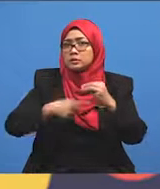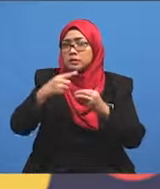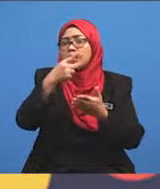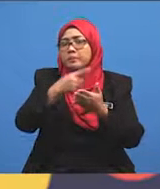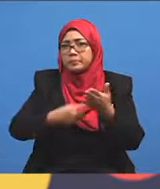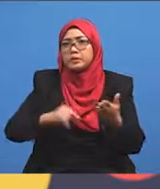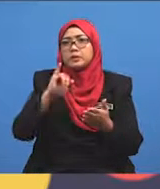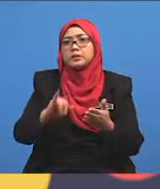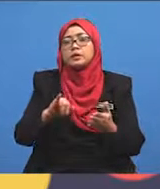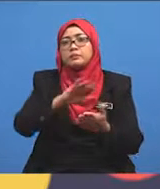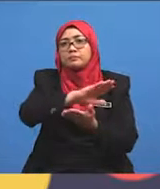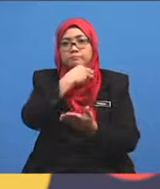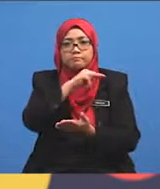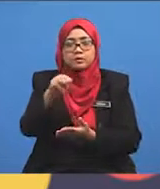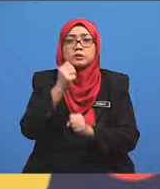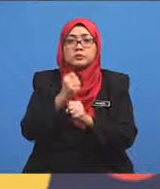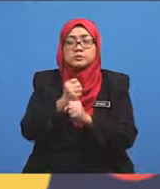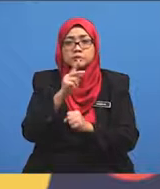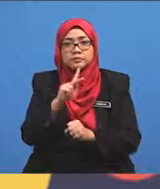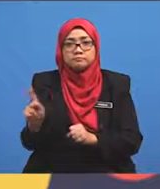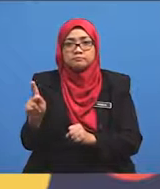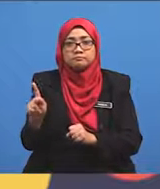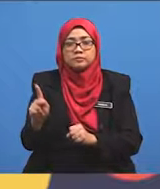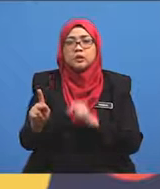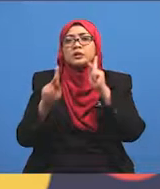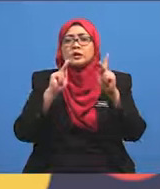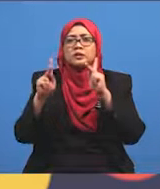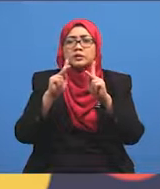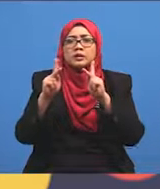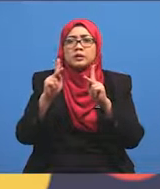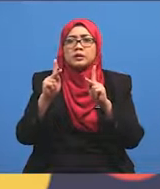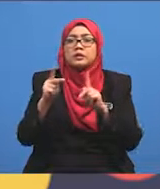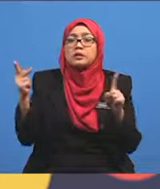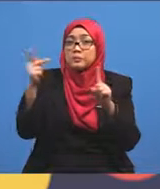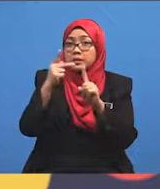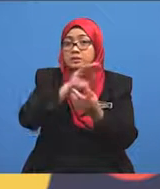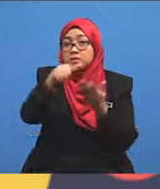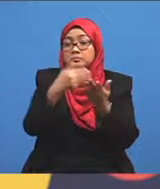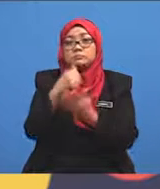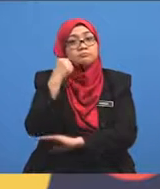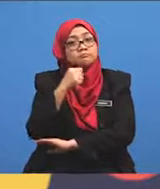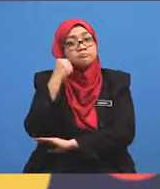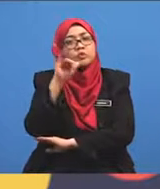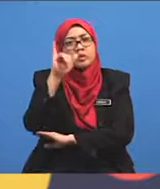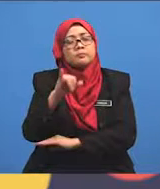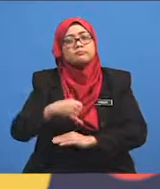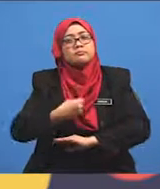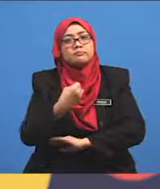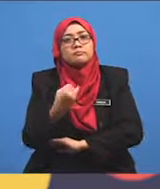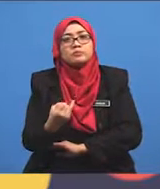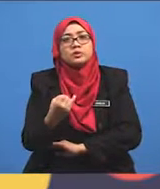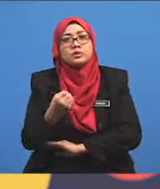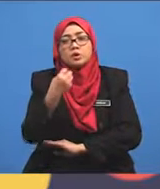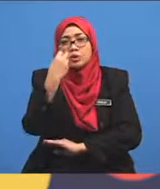apa yang mereka kerjakan. Dan katakanlah kepada perempuan-perempuan yang beriman supaya menyekat pandangan